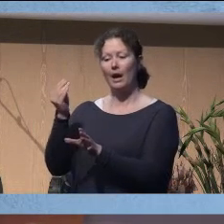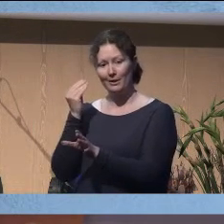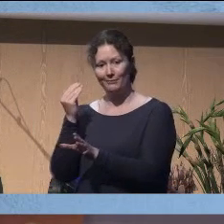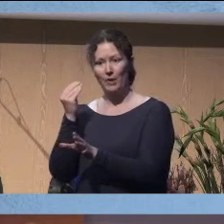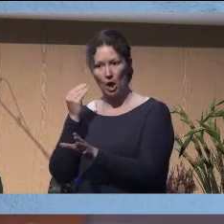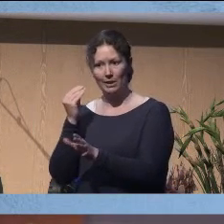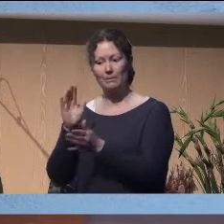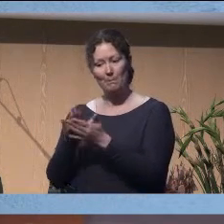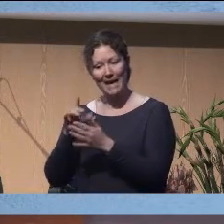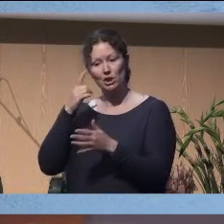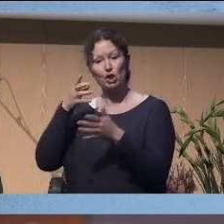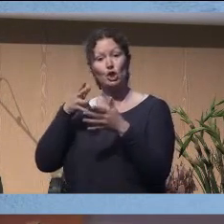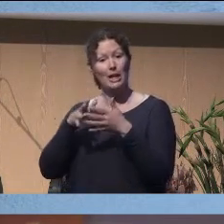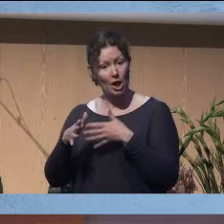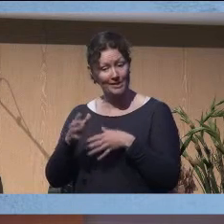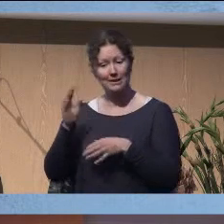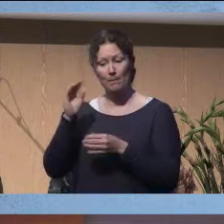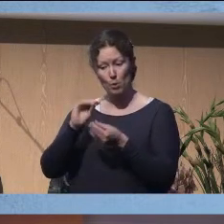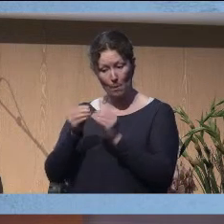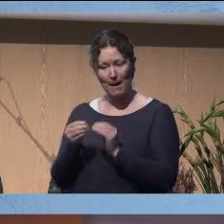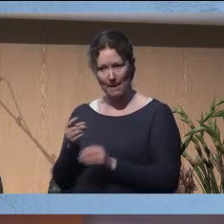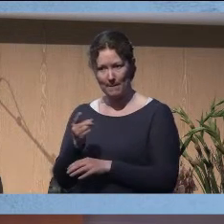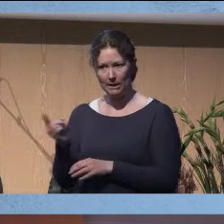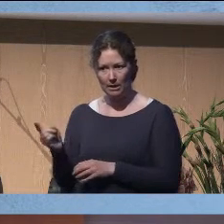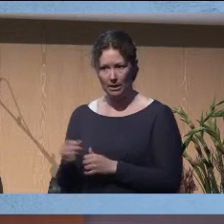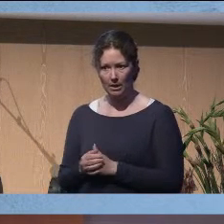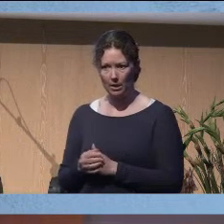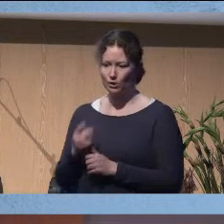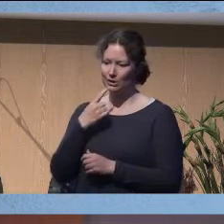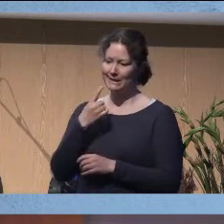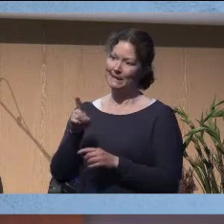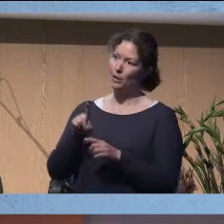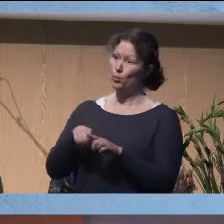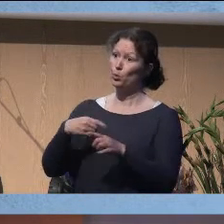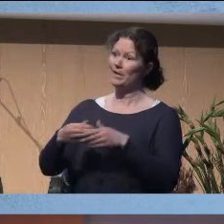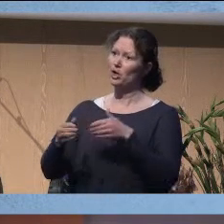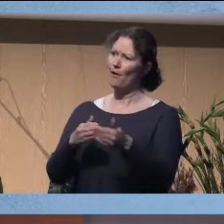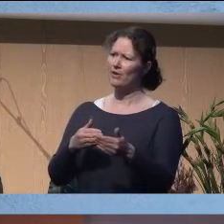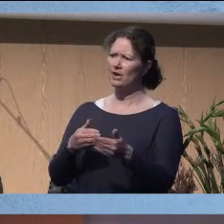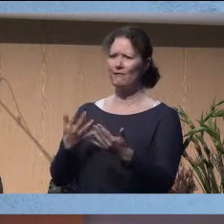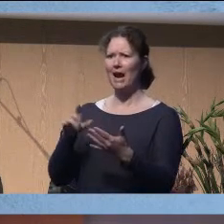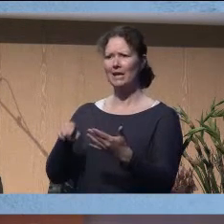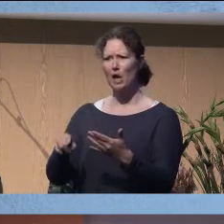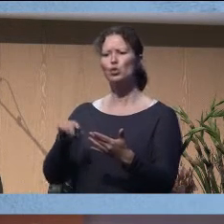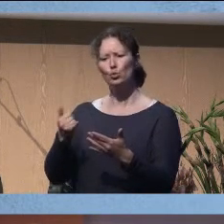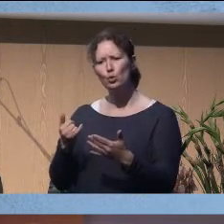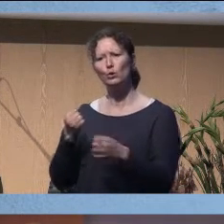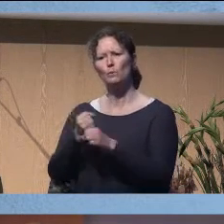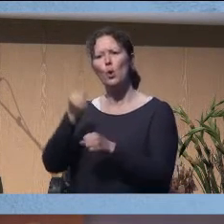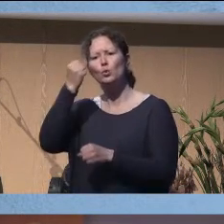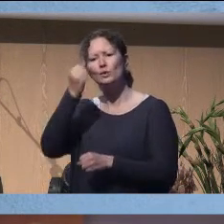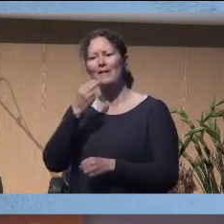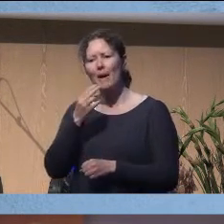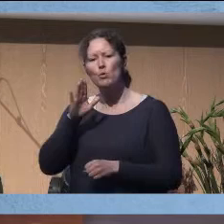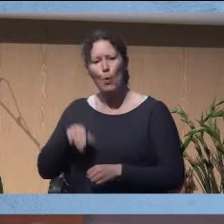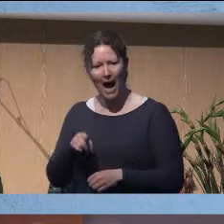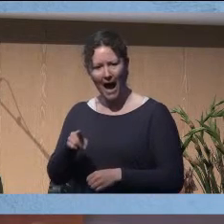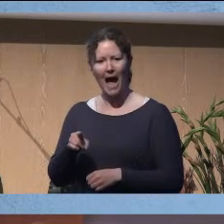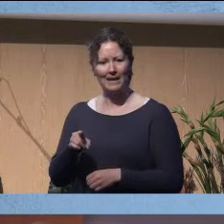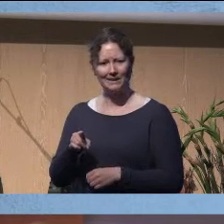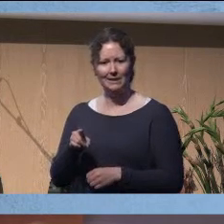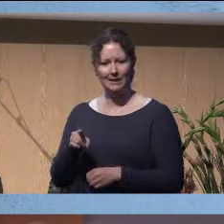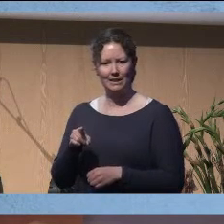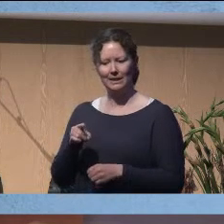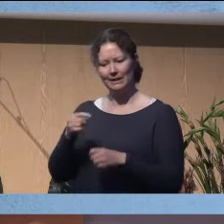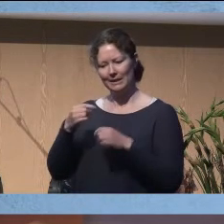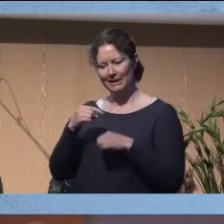erfaring med psykiatriske problemer. Så sier de, recovery, hva det? Jo, det å huske hvem du inni deg. Ikke